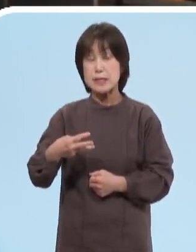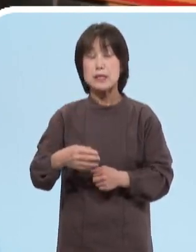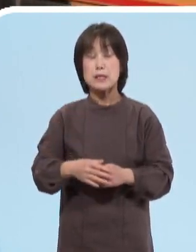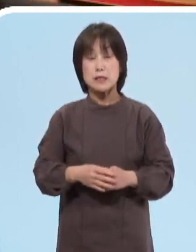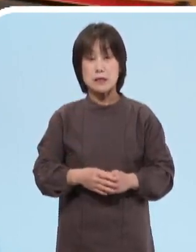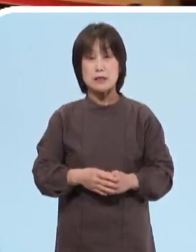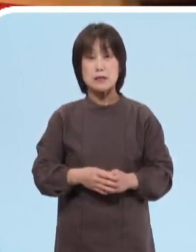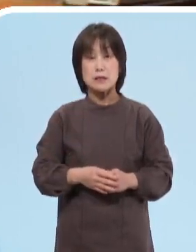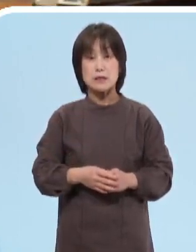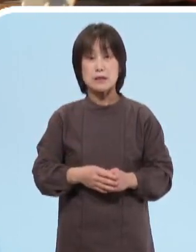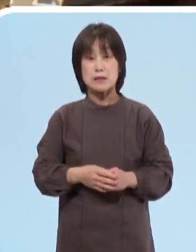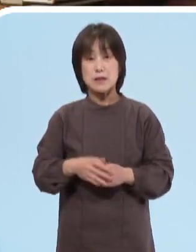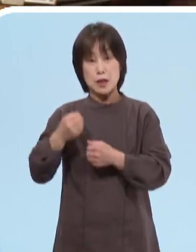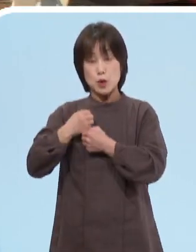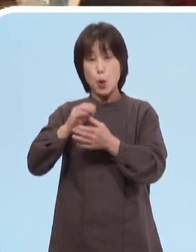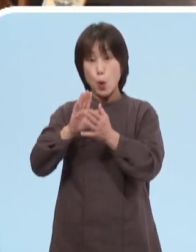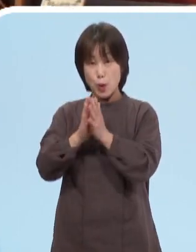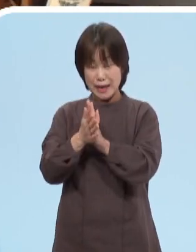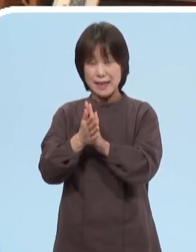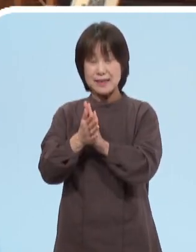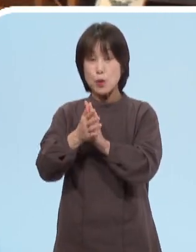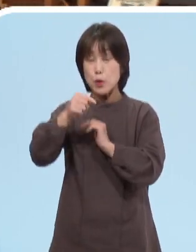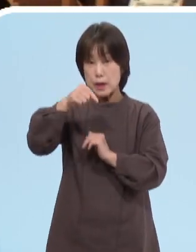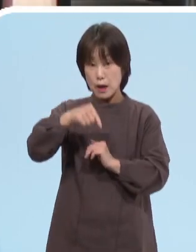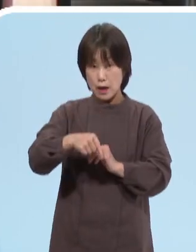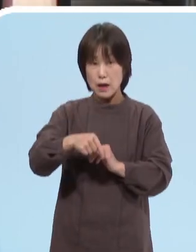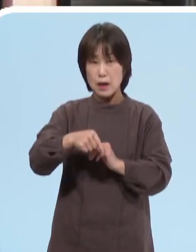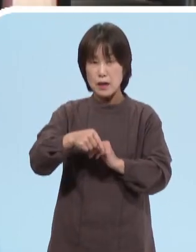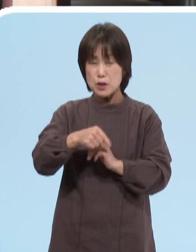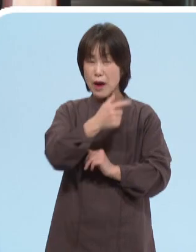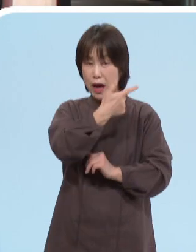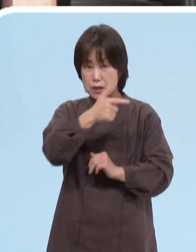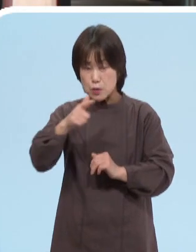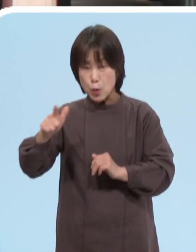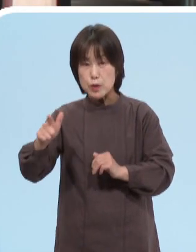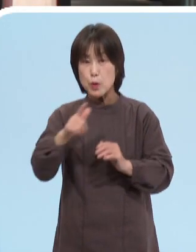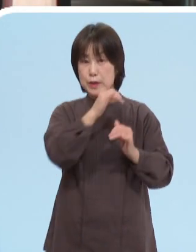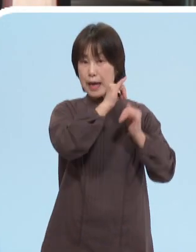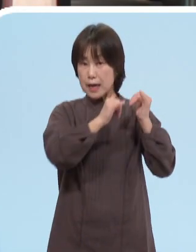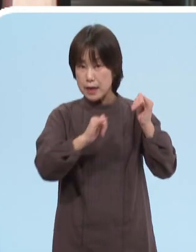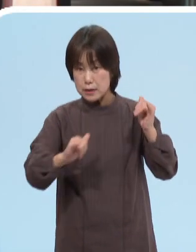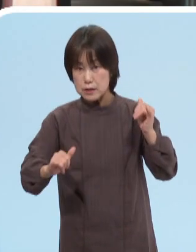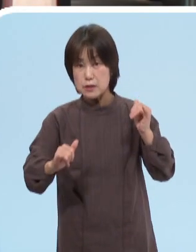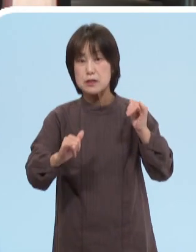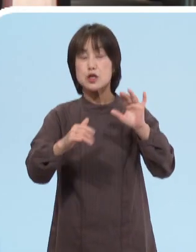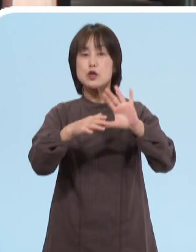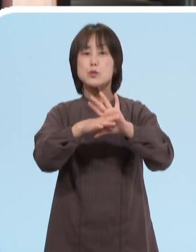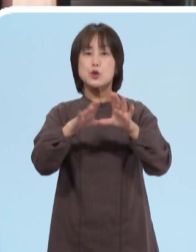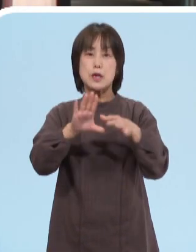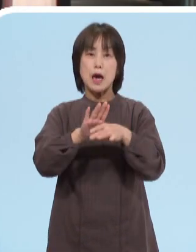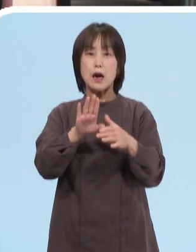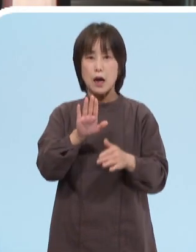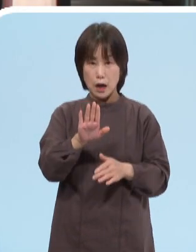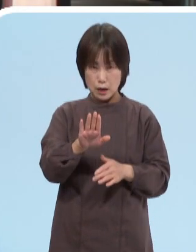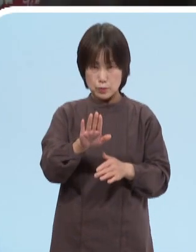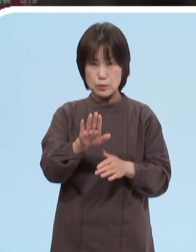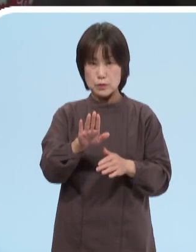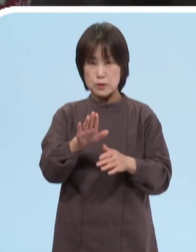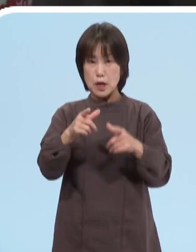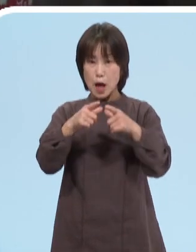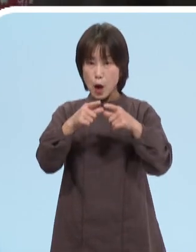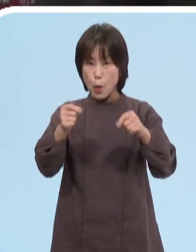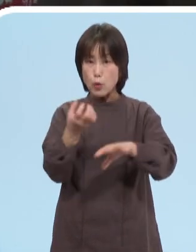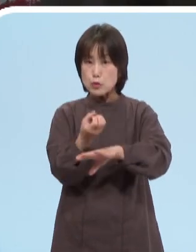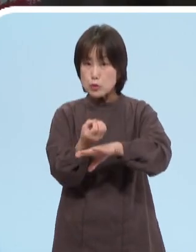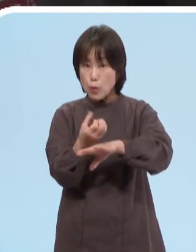というコーナーです。兵庫県には多彩な歴史文化が育まれてきたんですが、その中の国